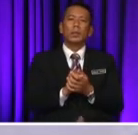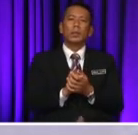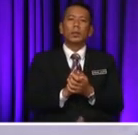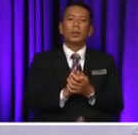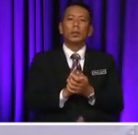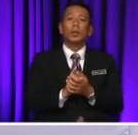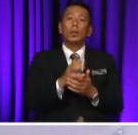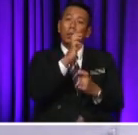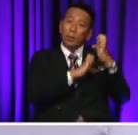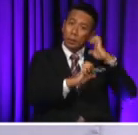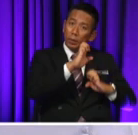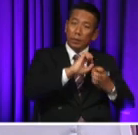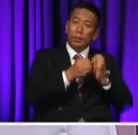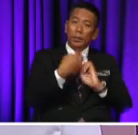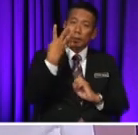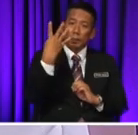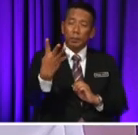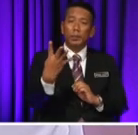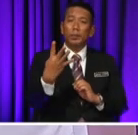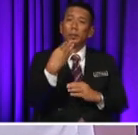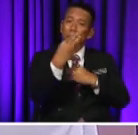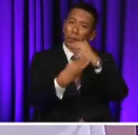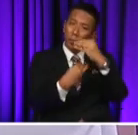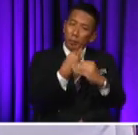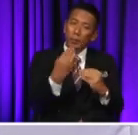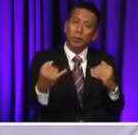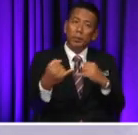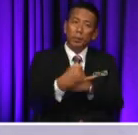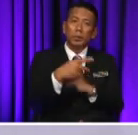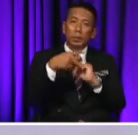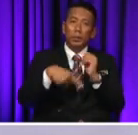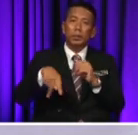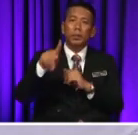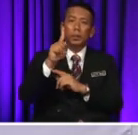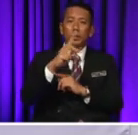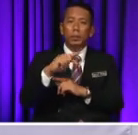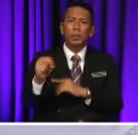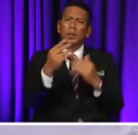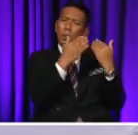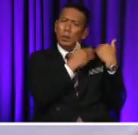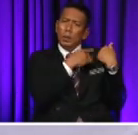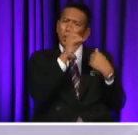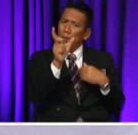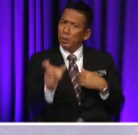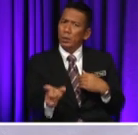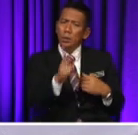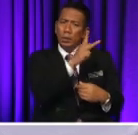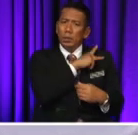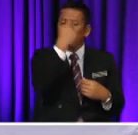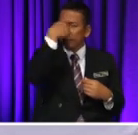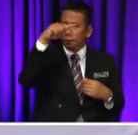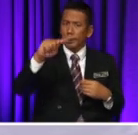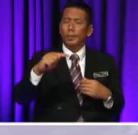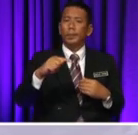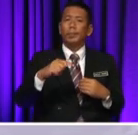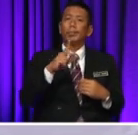etika yang ke-4 adalah Memajukan organisasi persatuan jadi menjadi tanggung jawab seorang ketua untuk